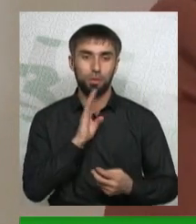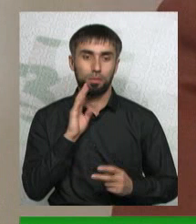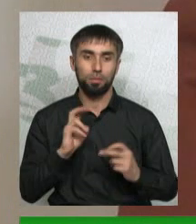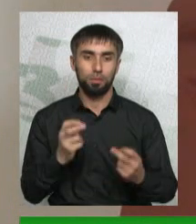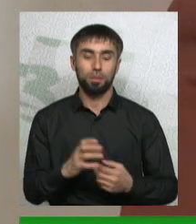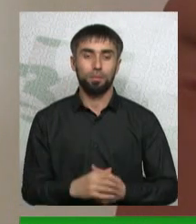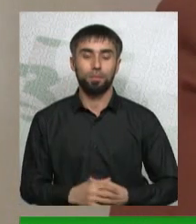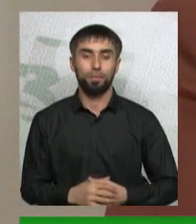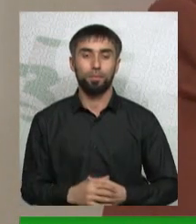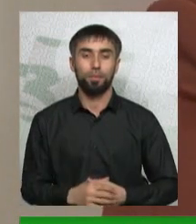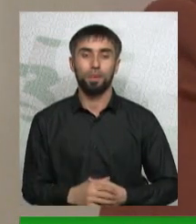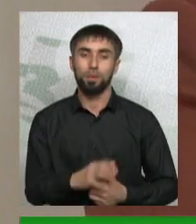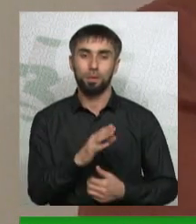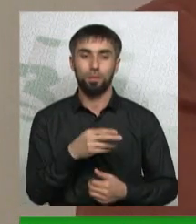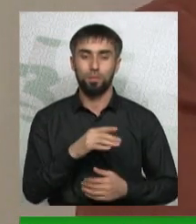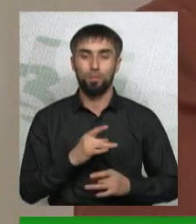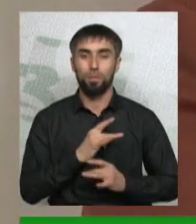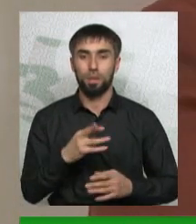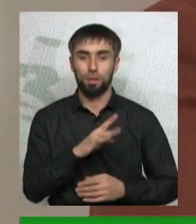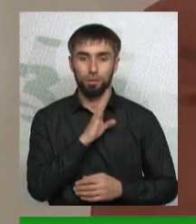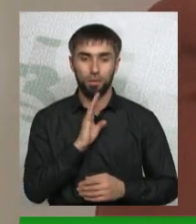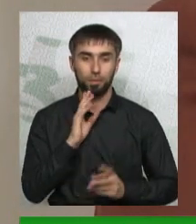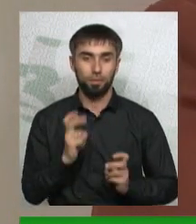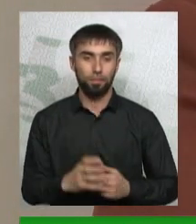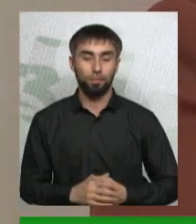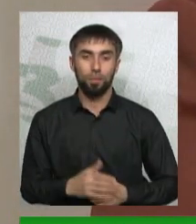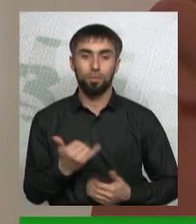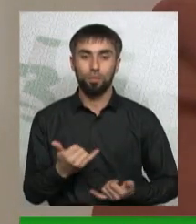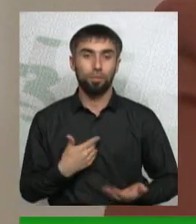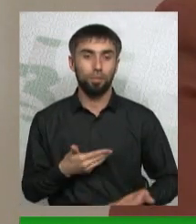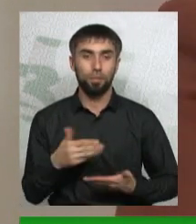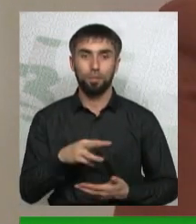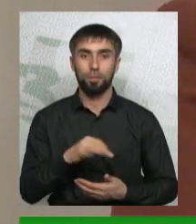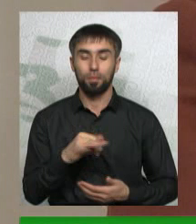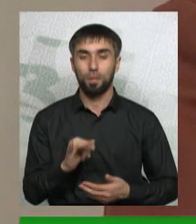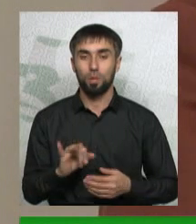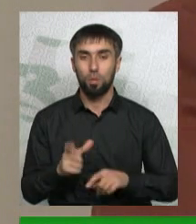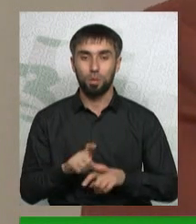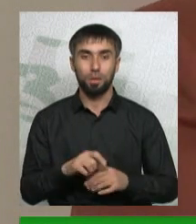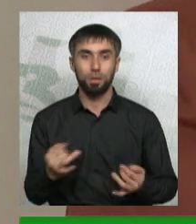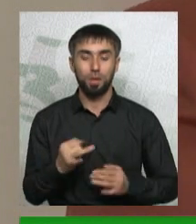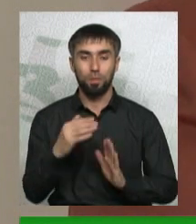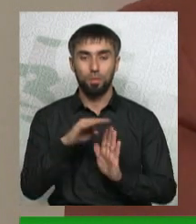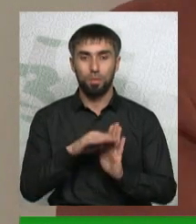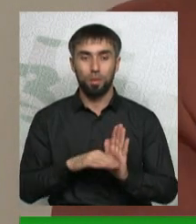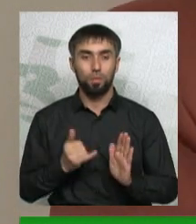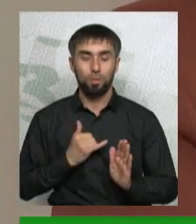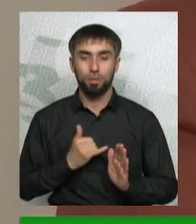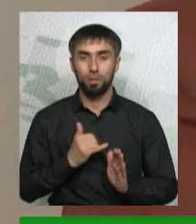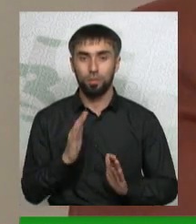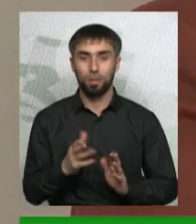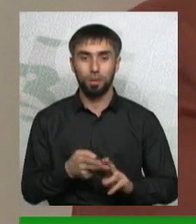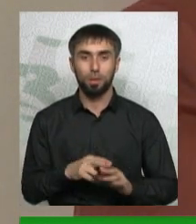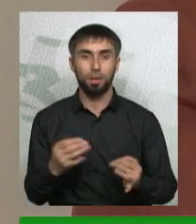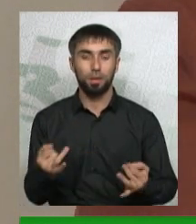посиделках Сесарицей. Сегодня нас пригласил музей, и очень интересная программа у нас намечается, то есть это